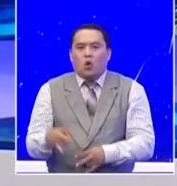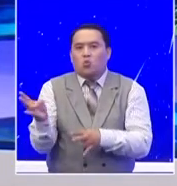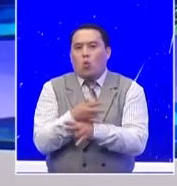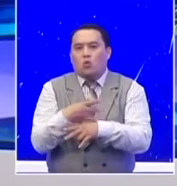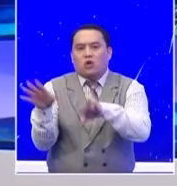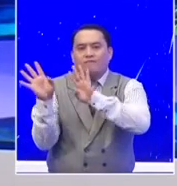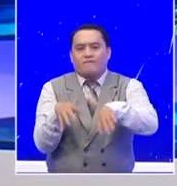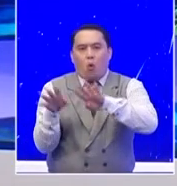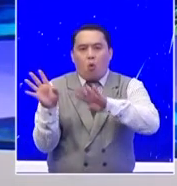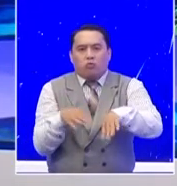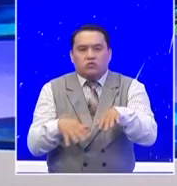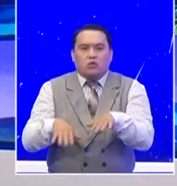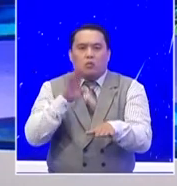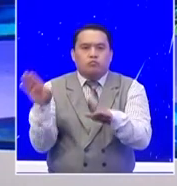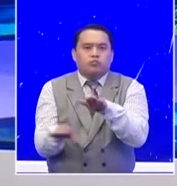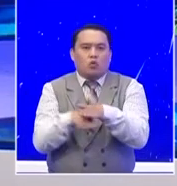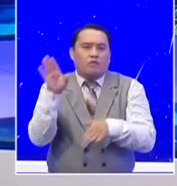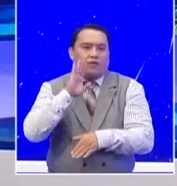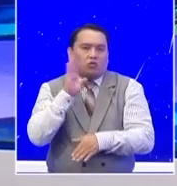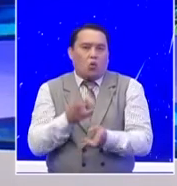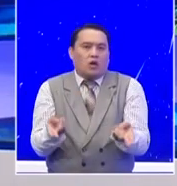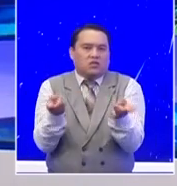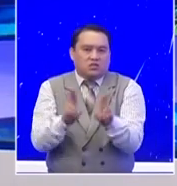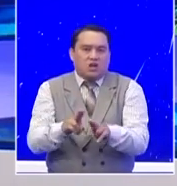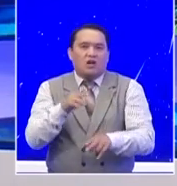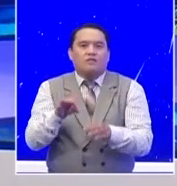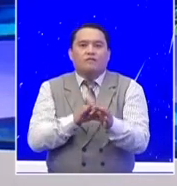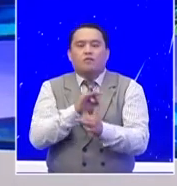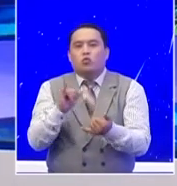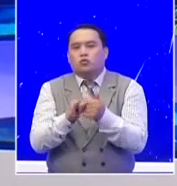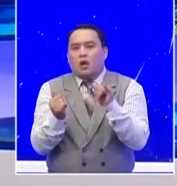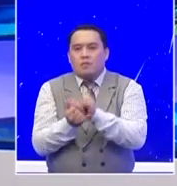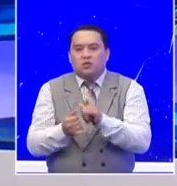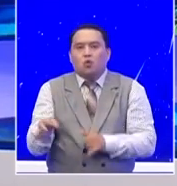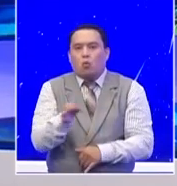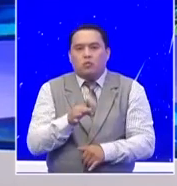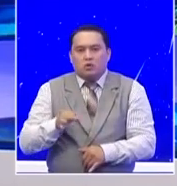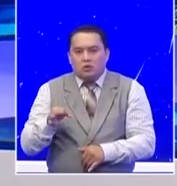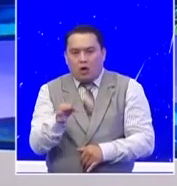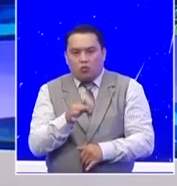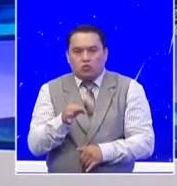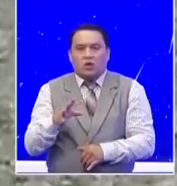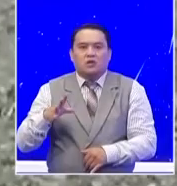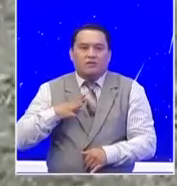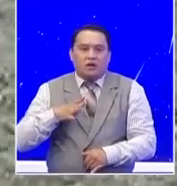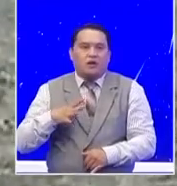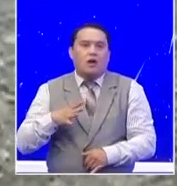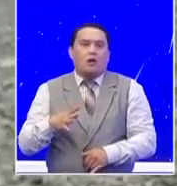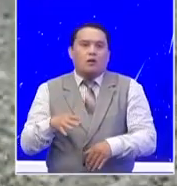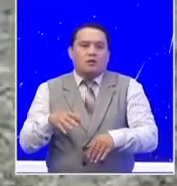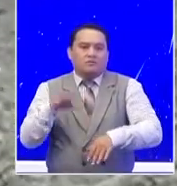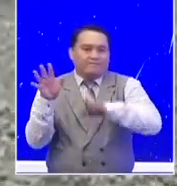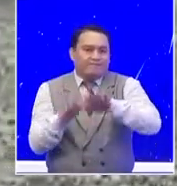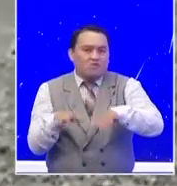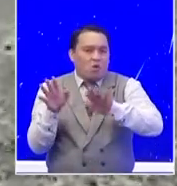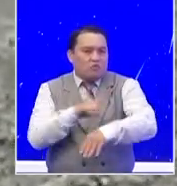Ночной ливень подтопил дворы и дома в Восточно-Казахстанской области. Вечером 19 июля в селе Жана-Аул Тарбагатайского района прошел